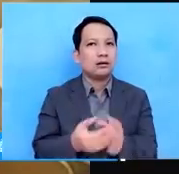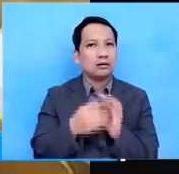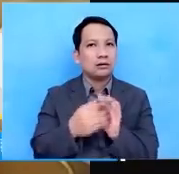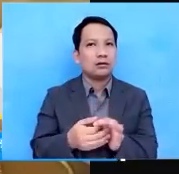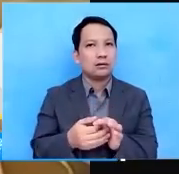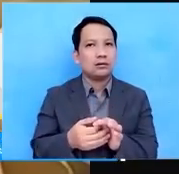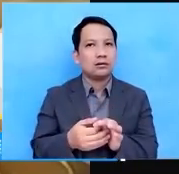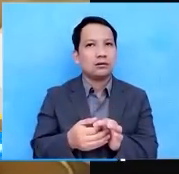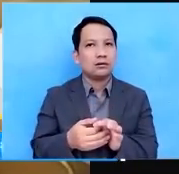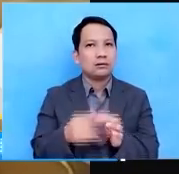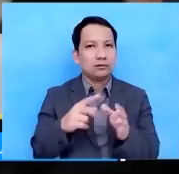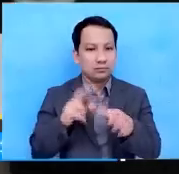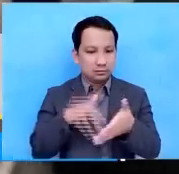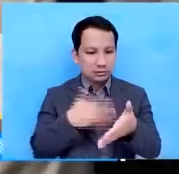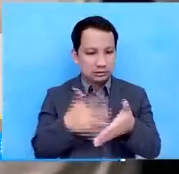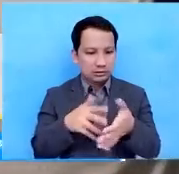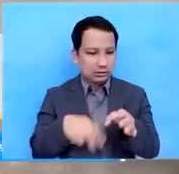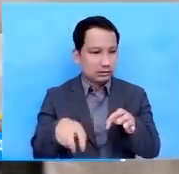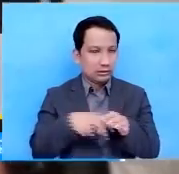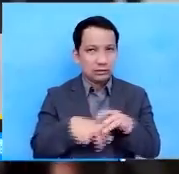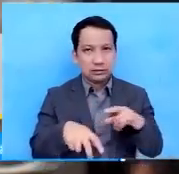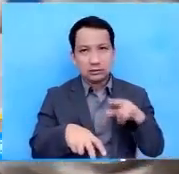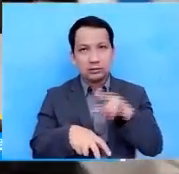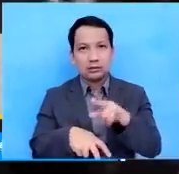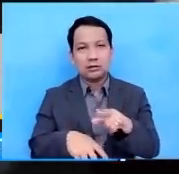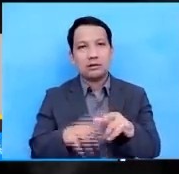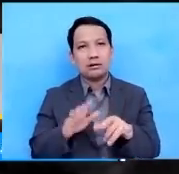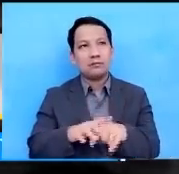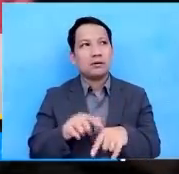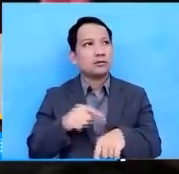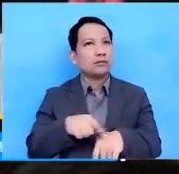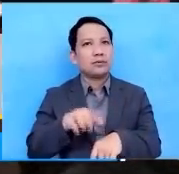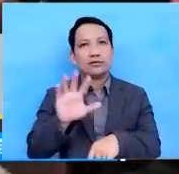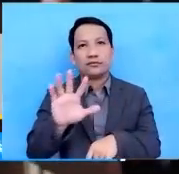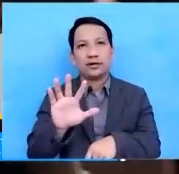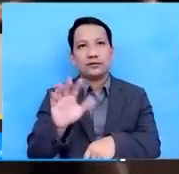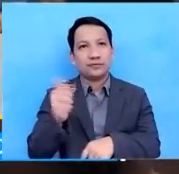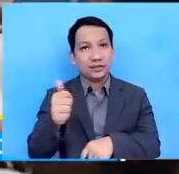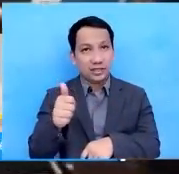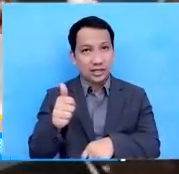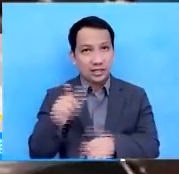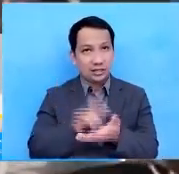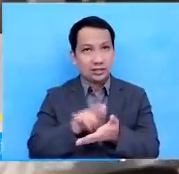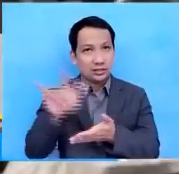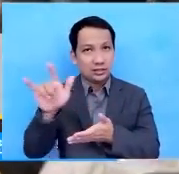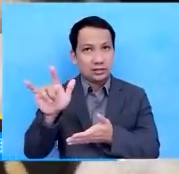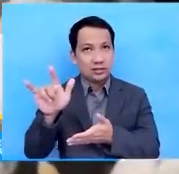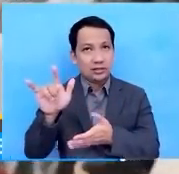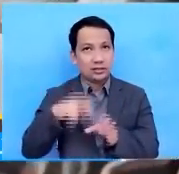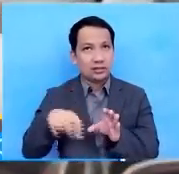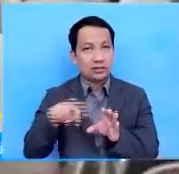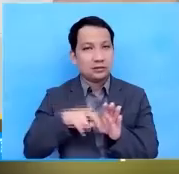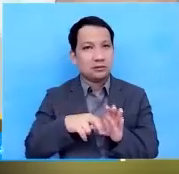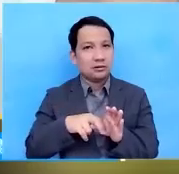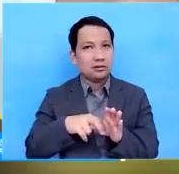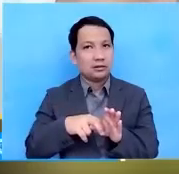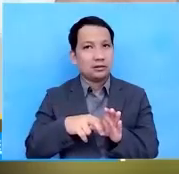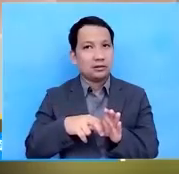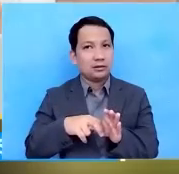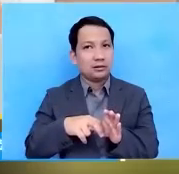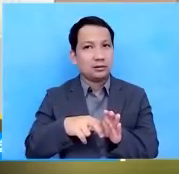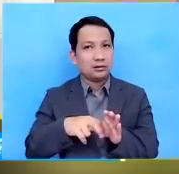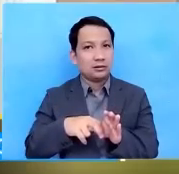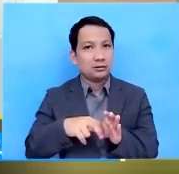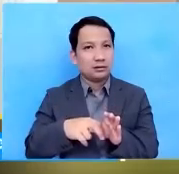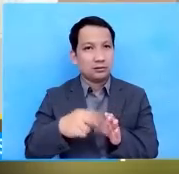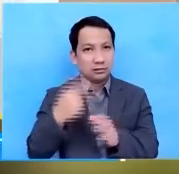sa aeroplano. dapat po 5:10 yung flight ko. Dumating po ako na ng